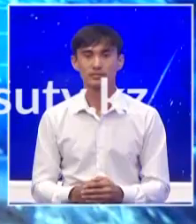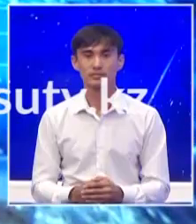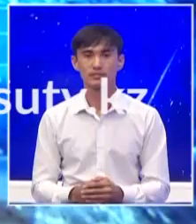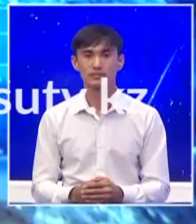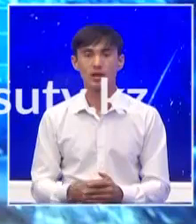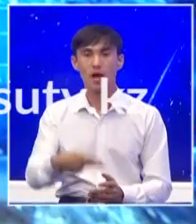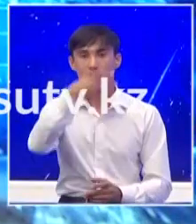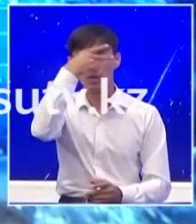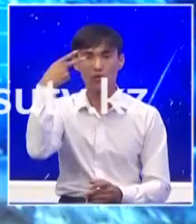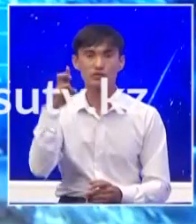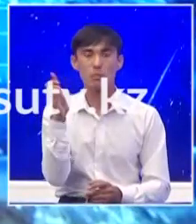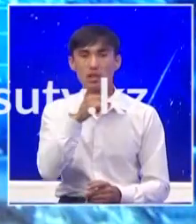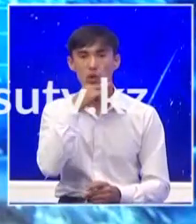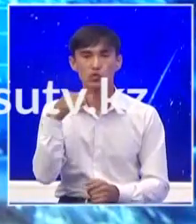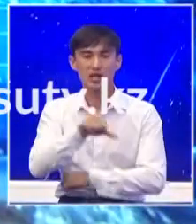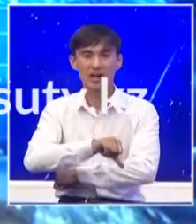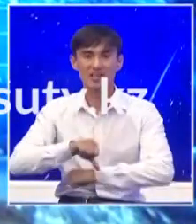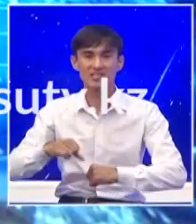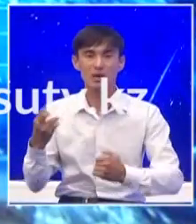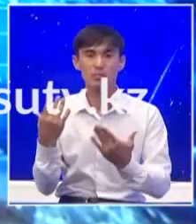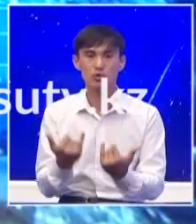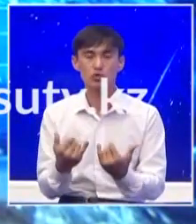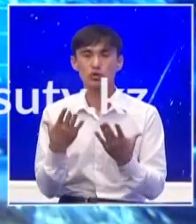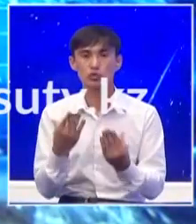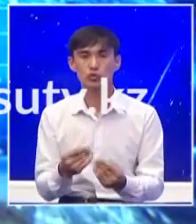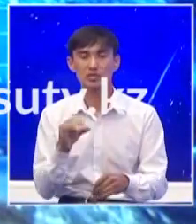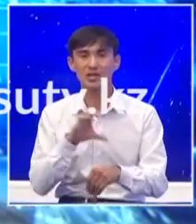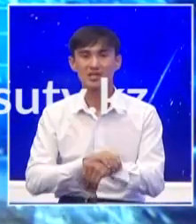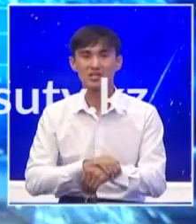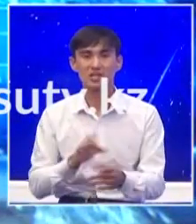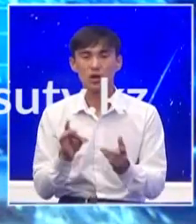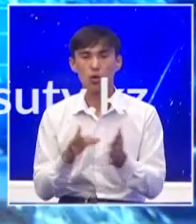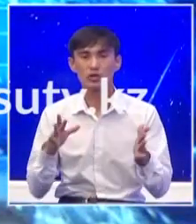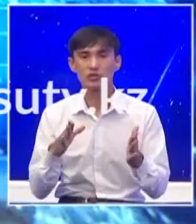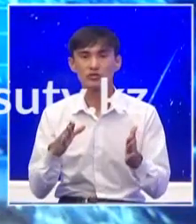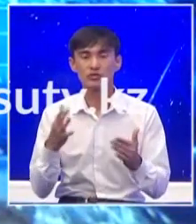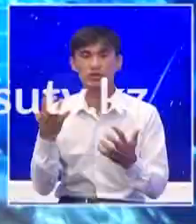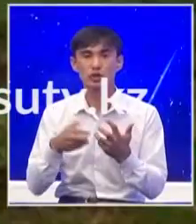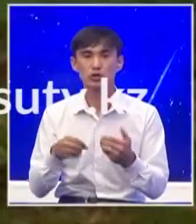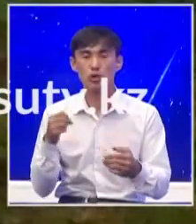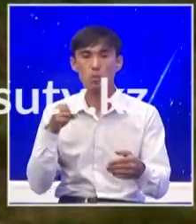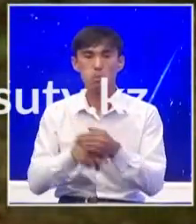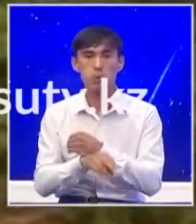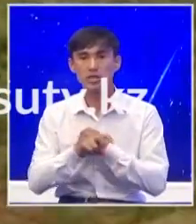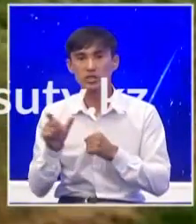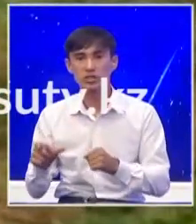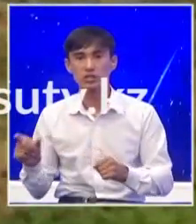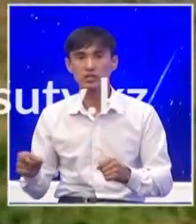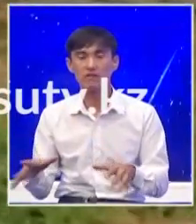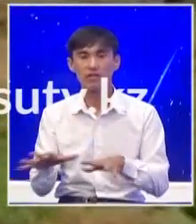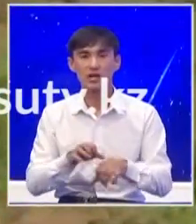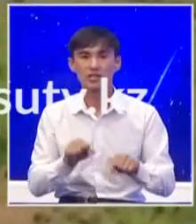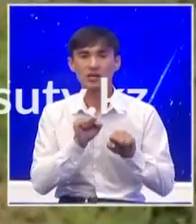На литовско-белорусской границе за минувшие сутки задержано рекордное число беженцев. Власти Литвы сообщают, что смогли